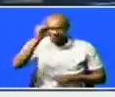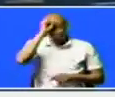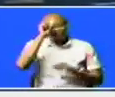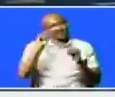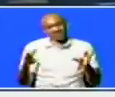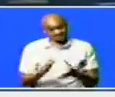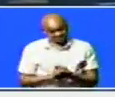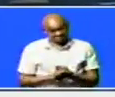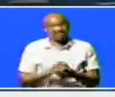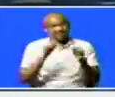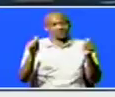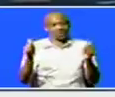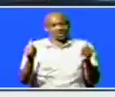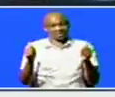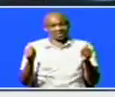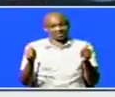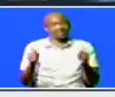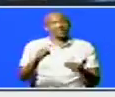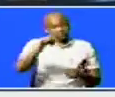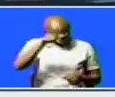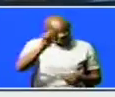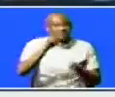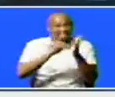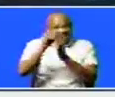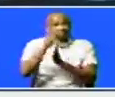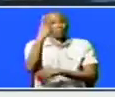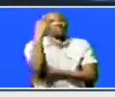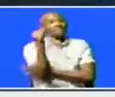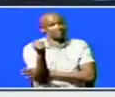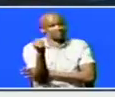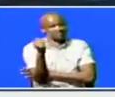wajinga. Sawa sawa. Kwa hiyo tarehe 25.